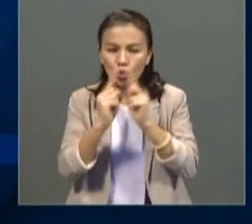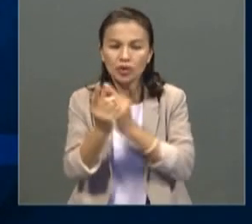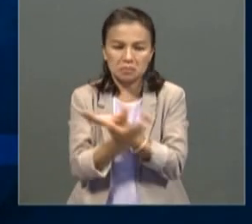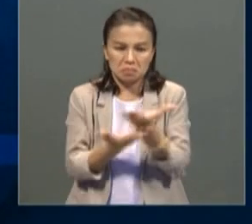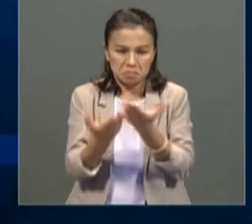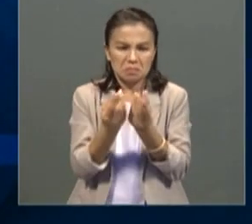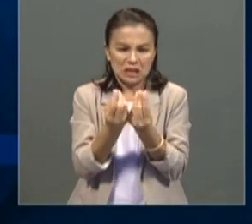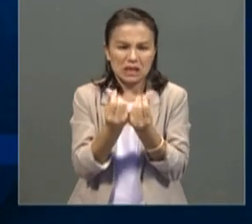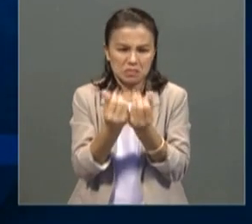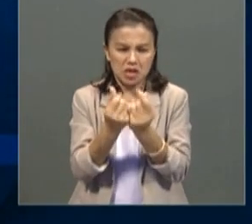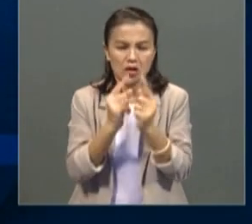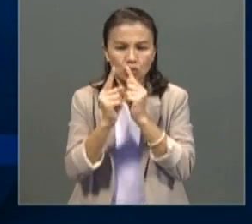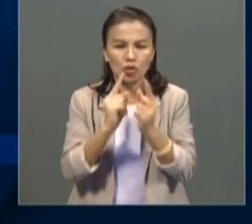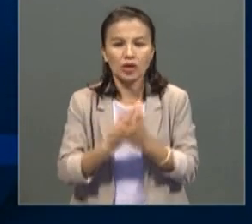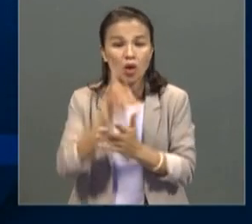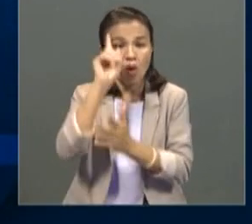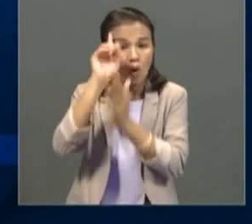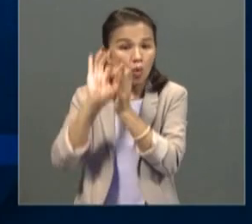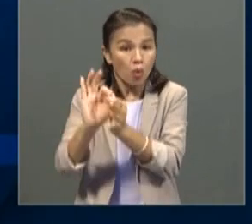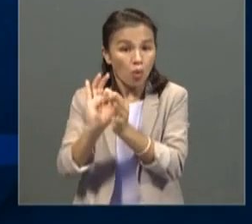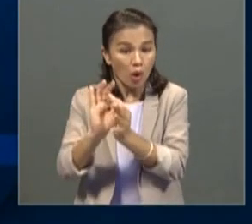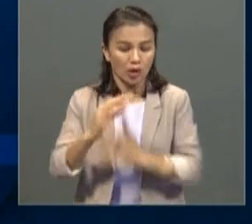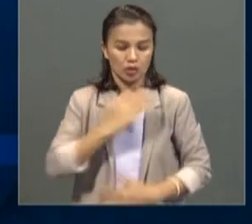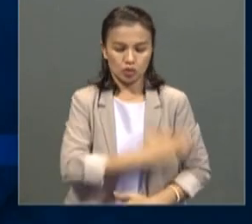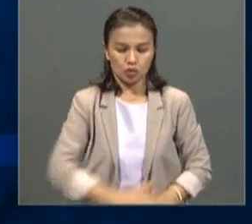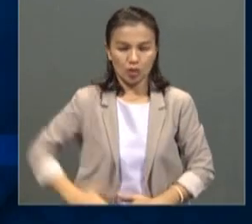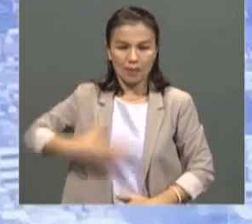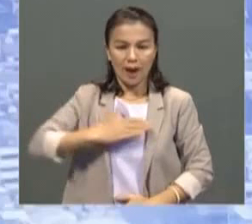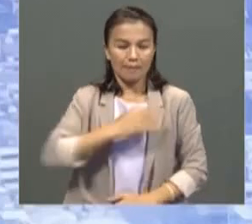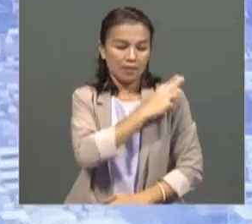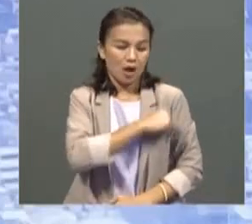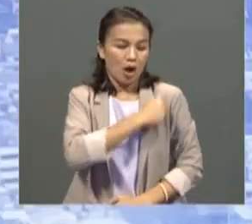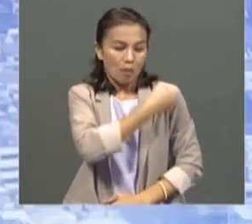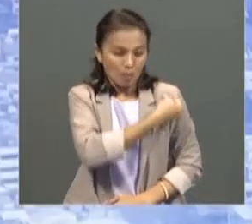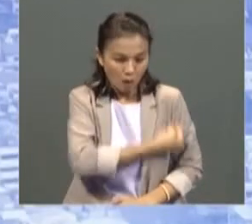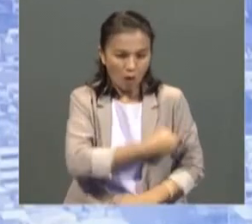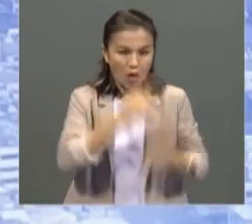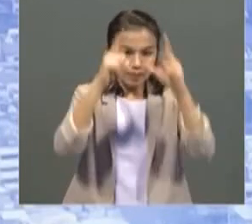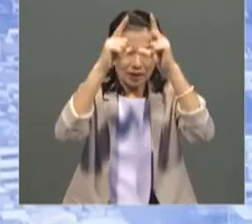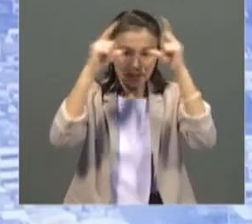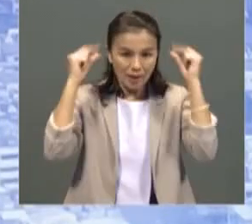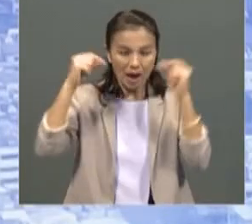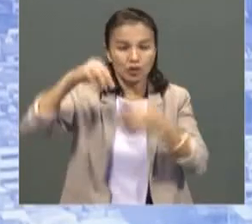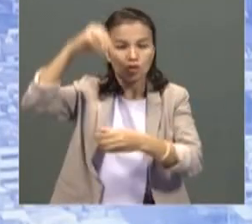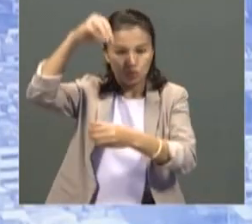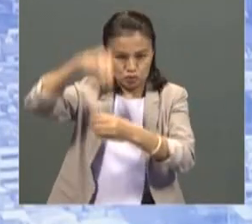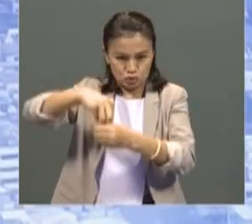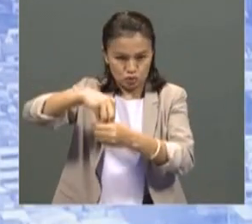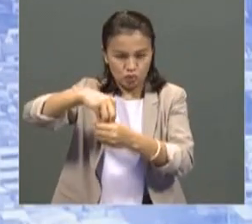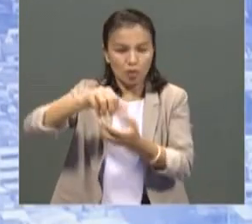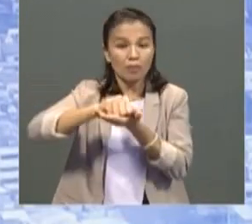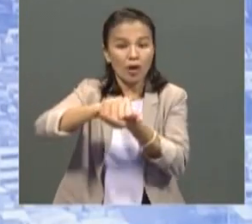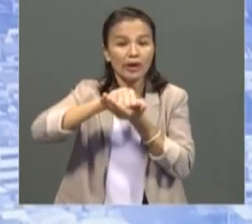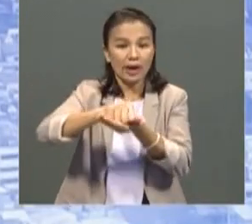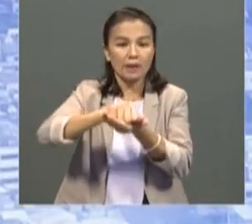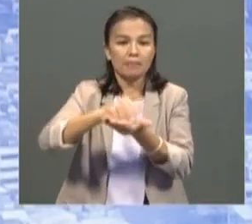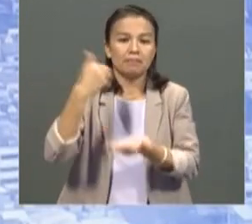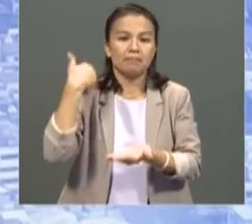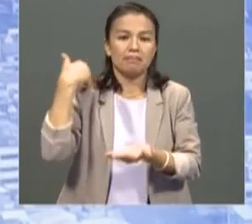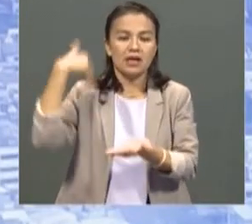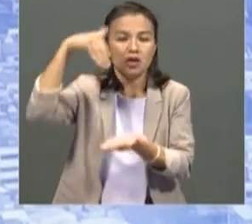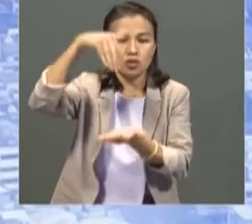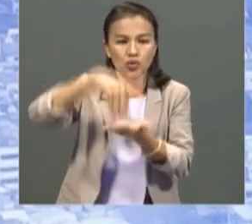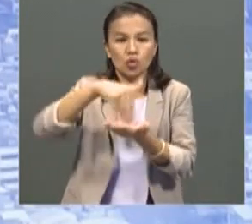တောက်ရည်တောက်တာလည်းအင်မတန်မှအရေးကြီးပါတယ်ဒါအပြင်ဒီသူနာပြူတွေဆရာဝန်တွေပေါ့နော်ဒီ